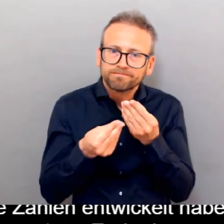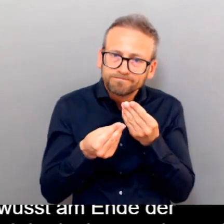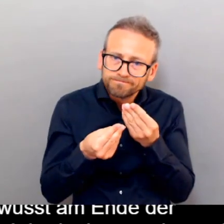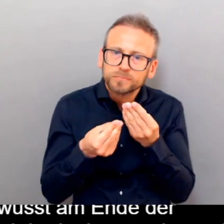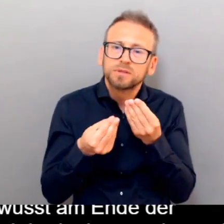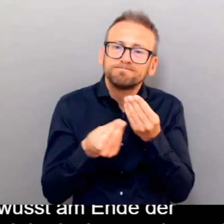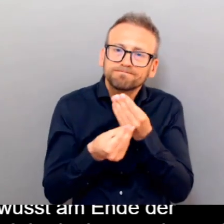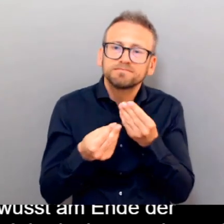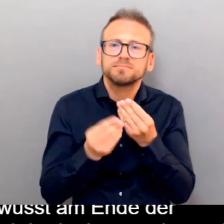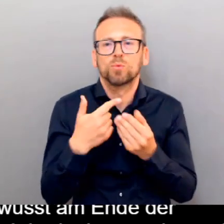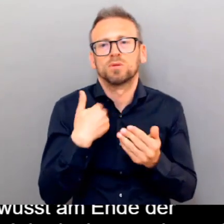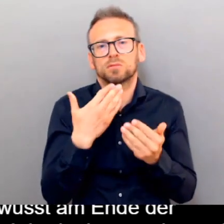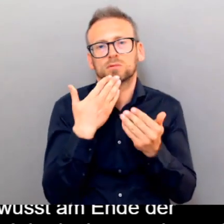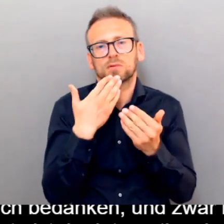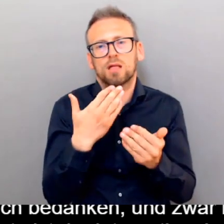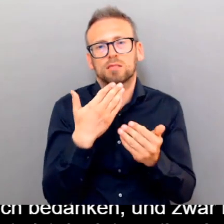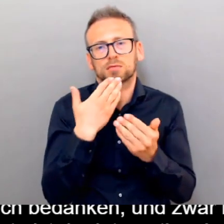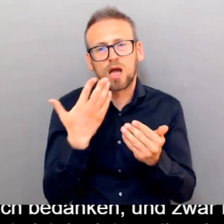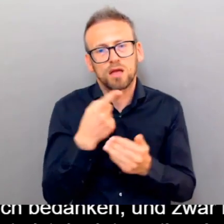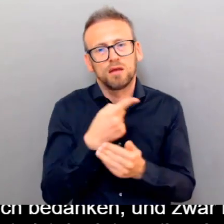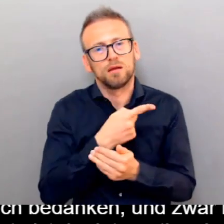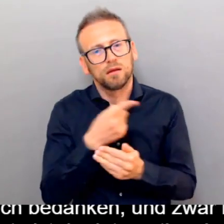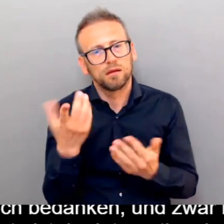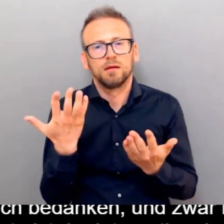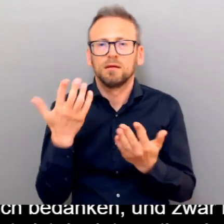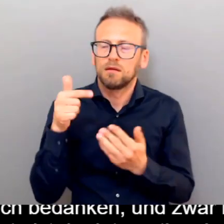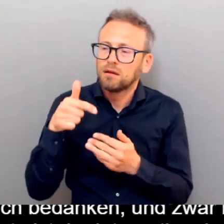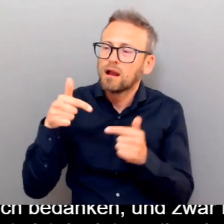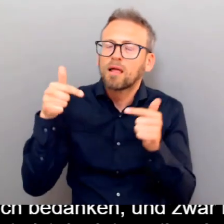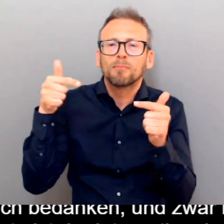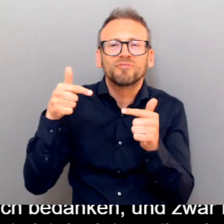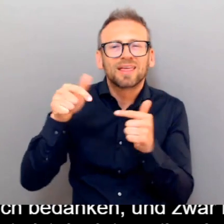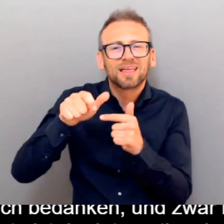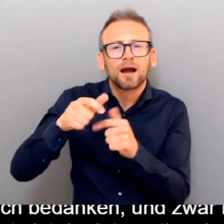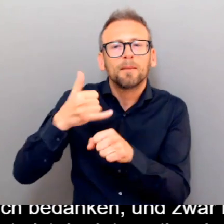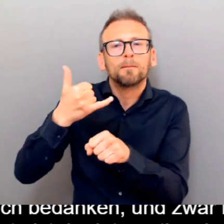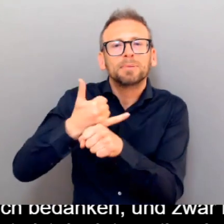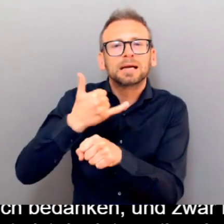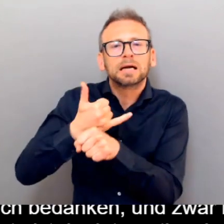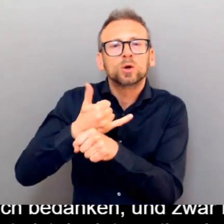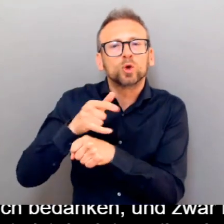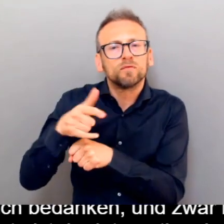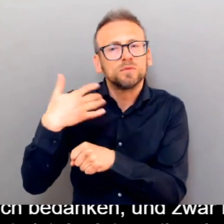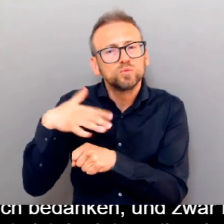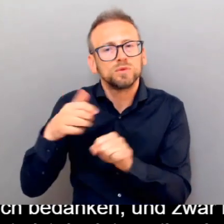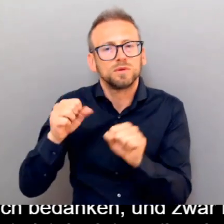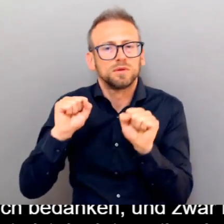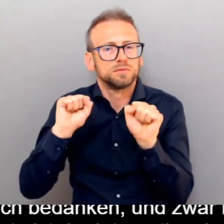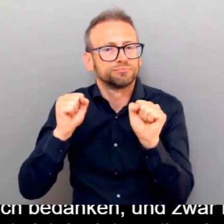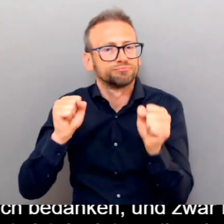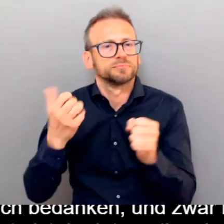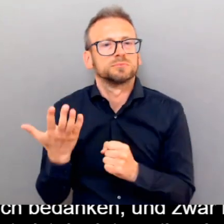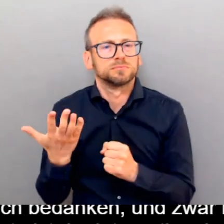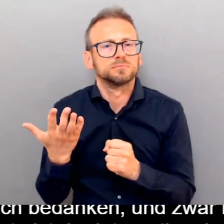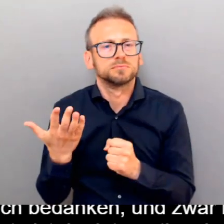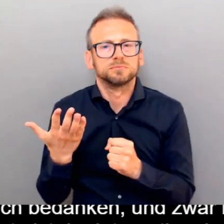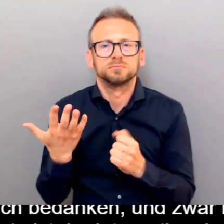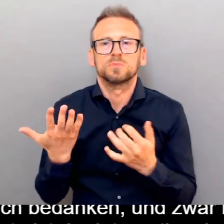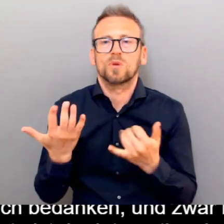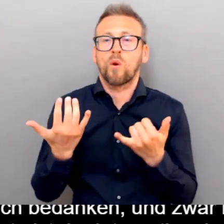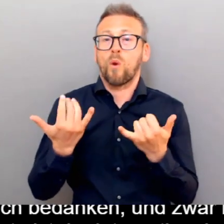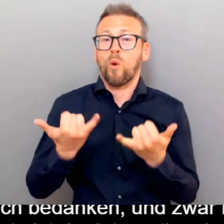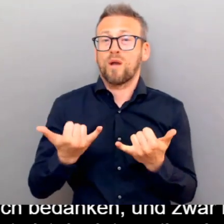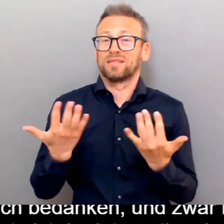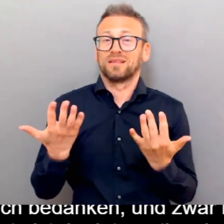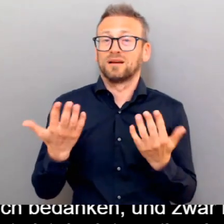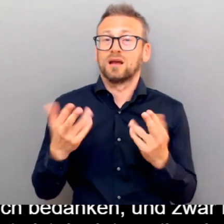Und gerade was die letzten Wochen und Monate von Pflegekräften, sei es im Krankenhaus, sei es in den Altenheimen, in den